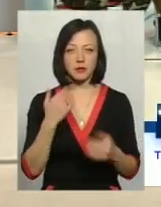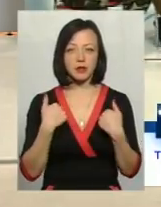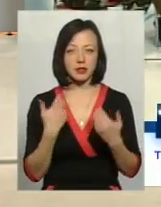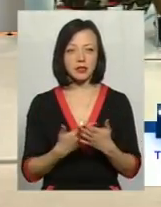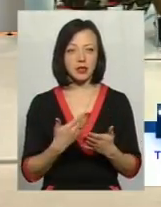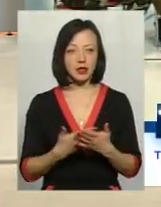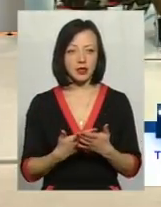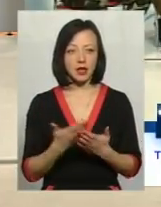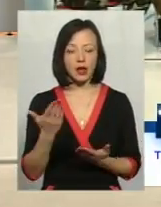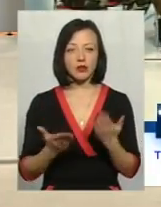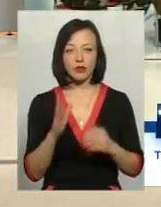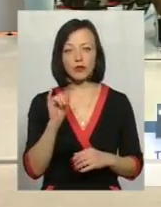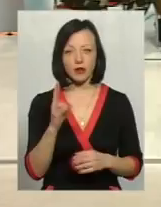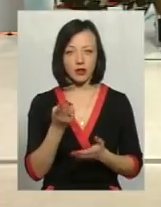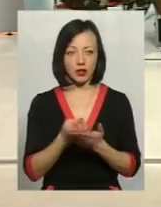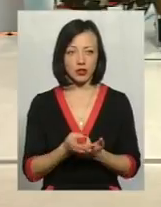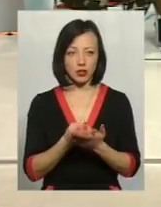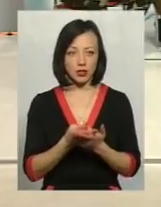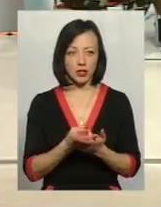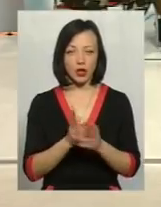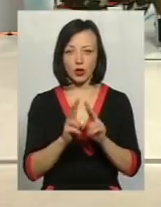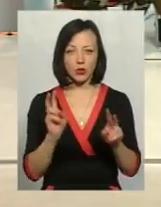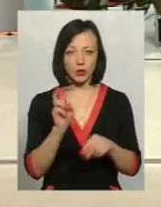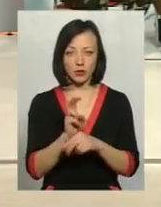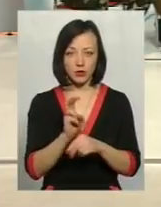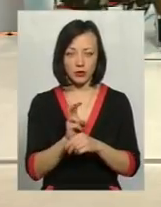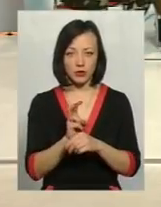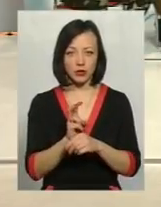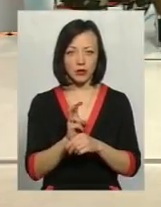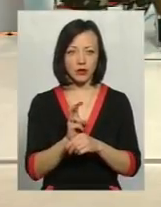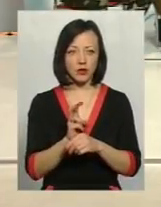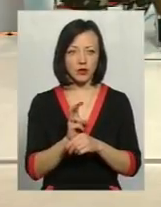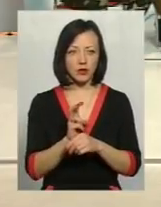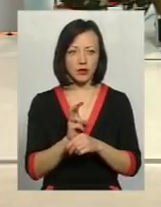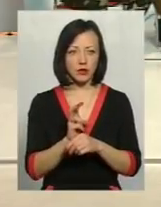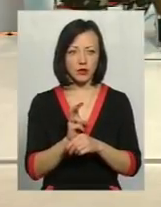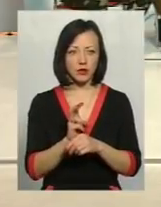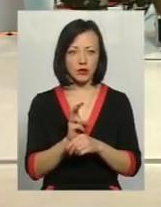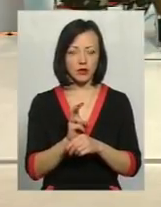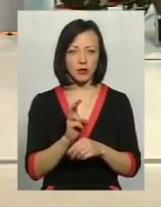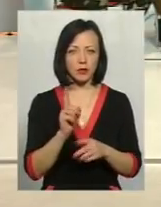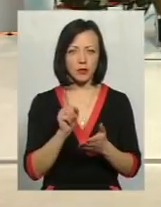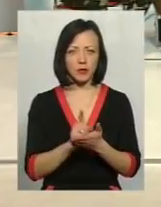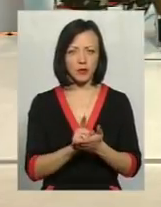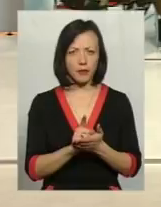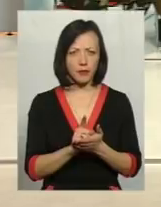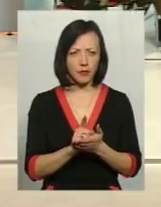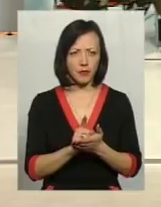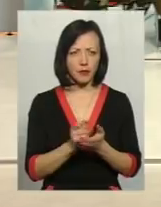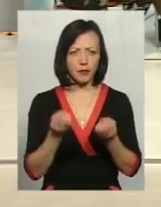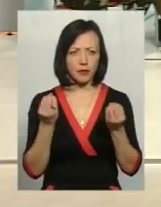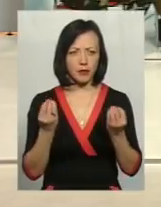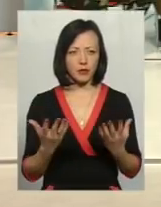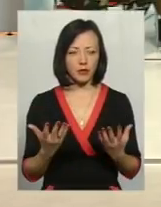що якщо він такий лежачий, ніхто до нього не звертається, він не в спілці ветеранів Афганістану. Їм просто